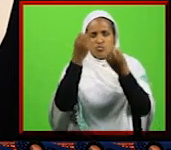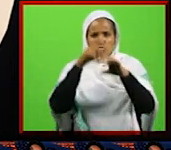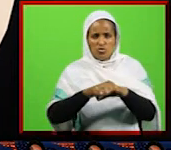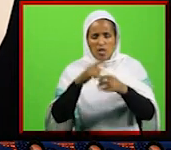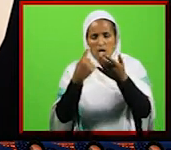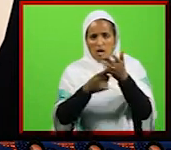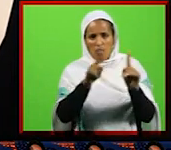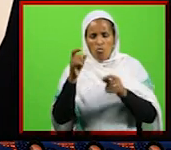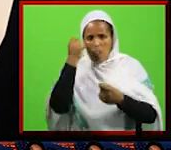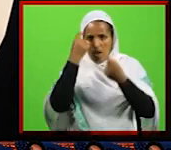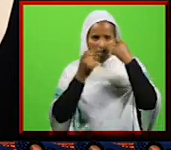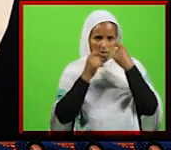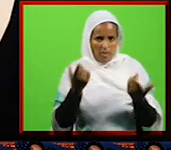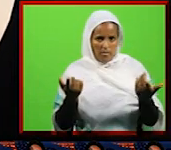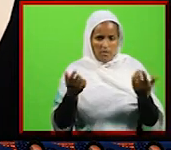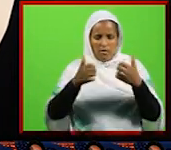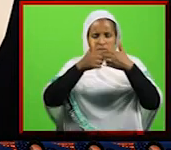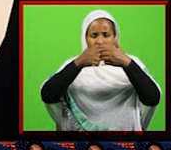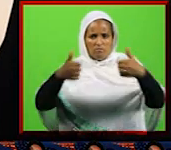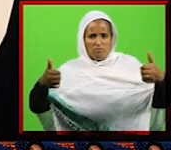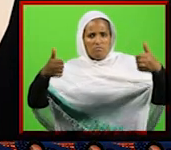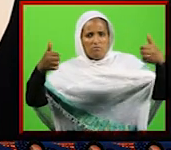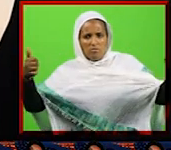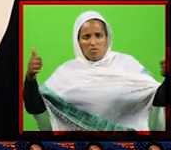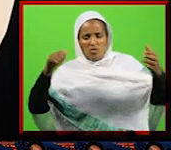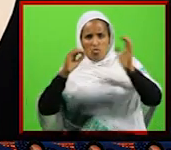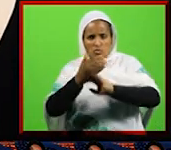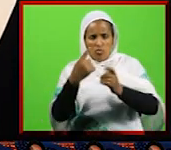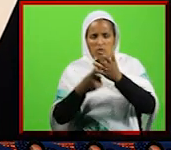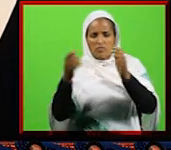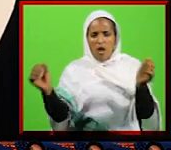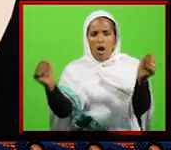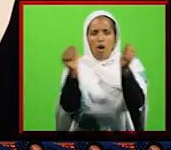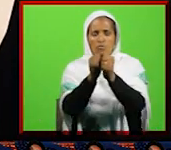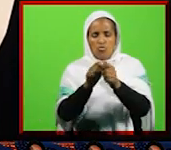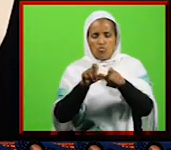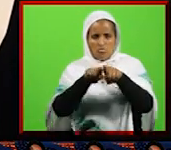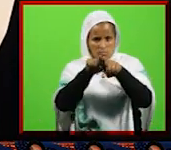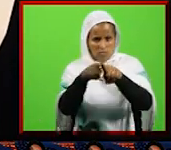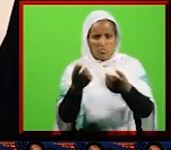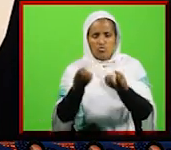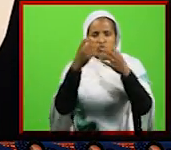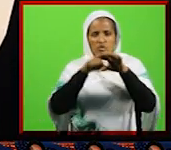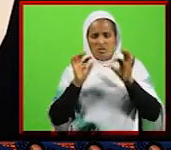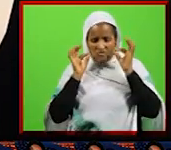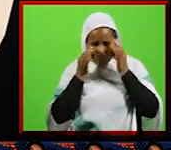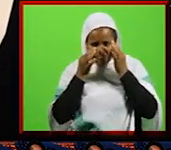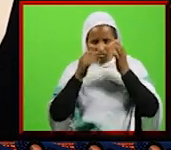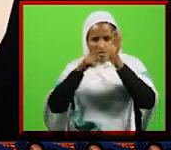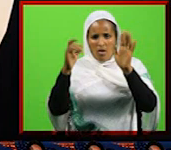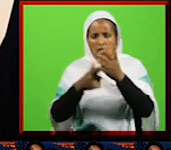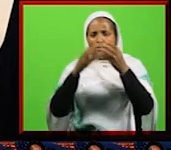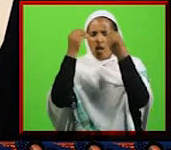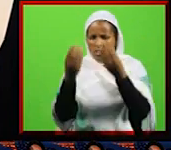ያን መፍትሄ የመውሰድ ብዙ ጊዜ ደግሞ ይሄ ደግሞ ባለመግባባት እየራቁ የሚሄዱ ስለሆነ እነዚህንም አብሮ ማግባባት ብዙ